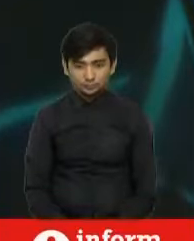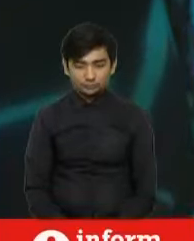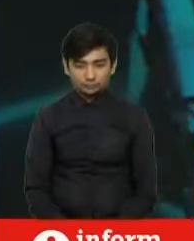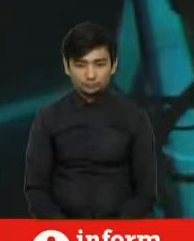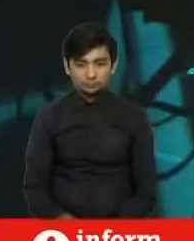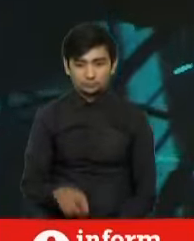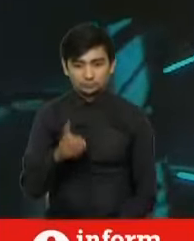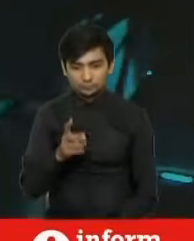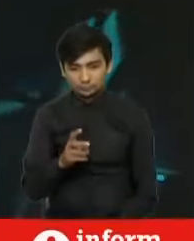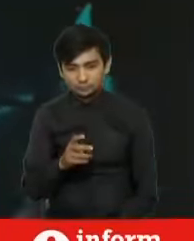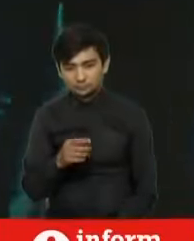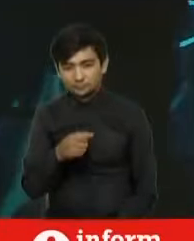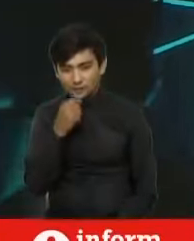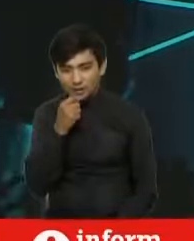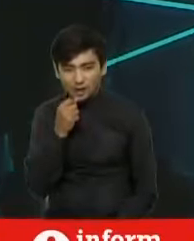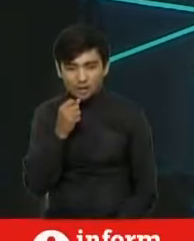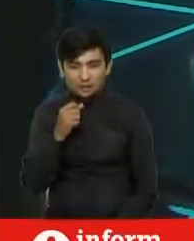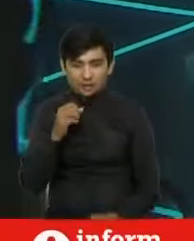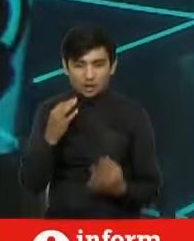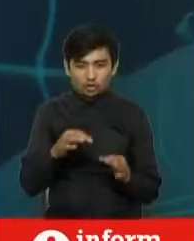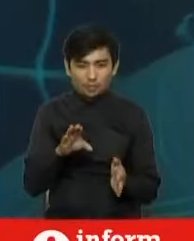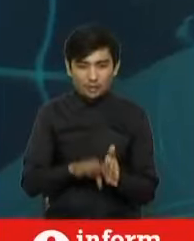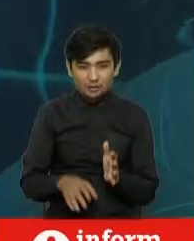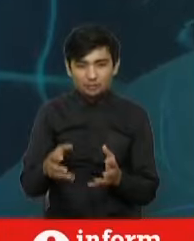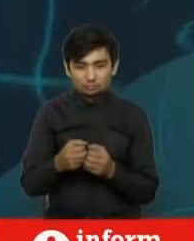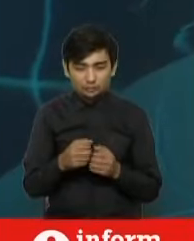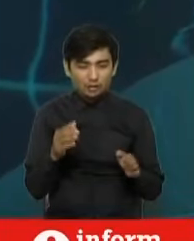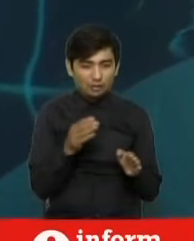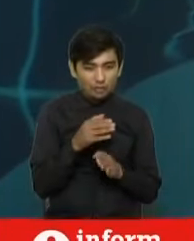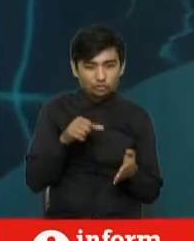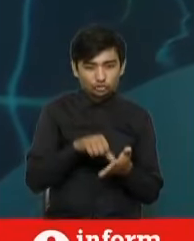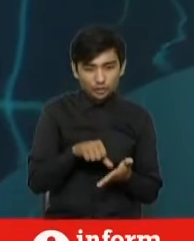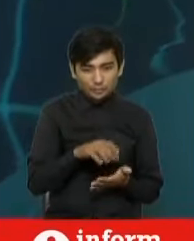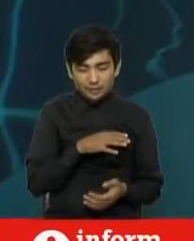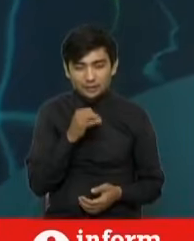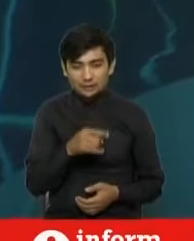Енді біреудің әнін рұқсатсыз шырқап, жазғаны мен жасағанын сұраусыз пайдаланғандар